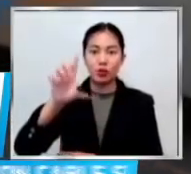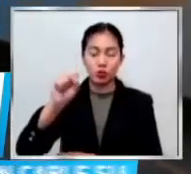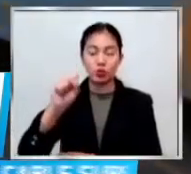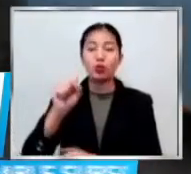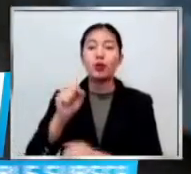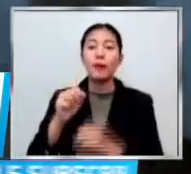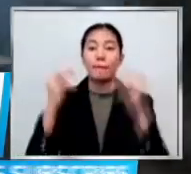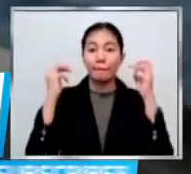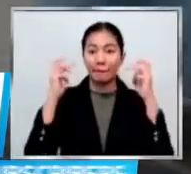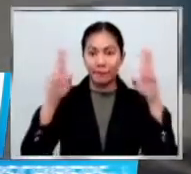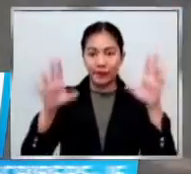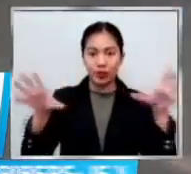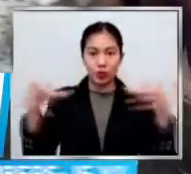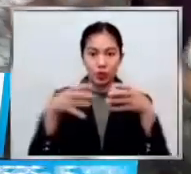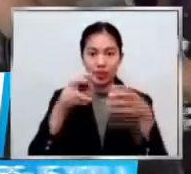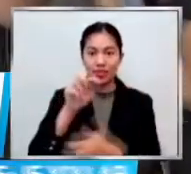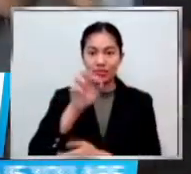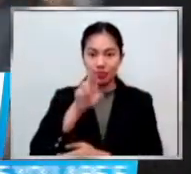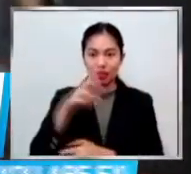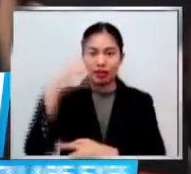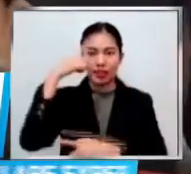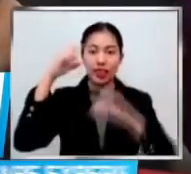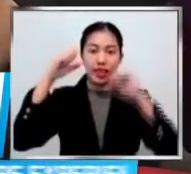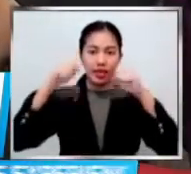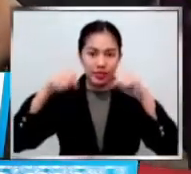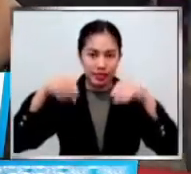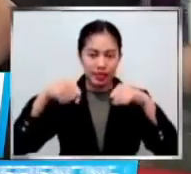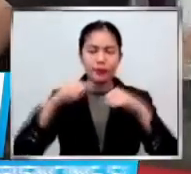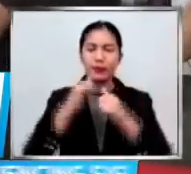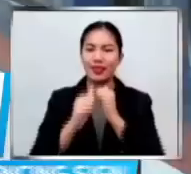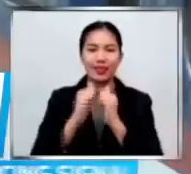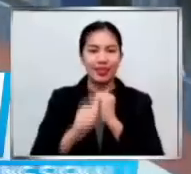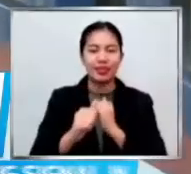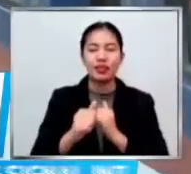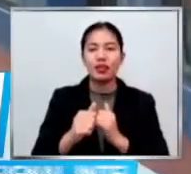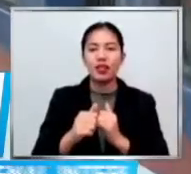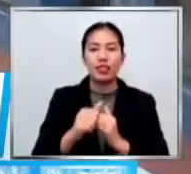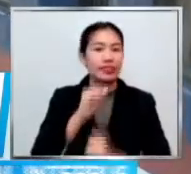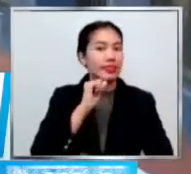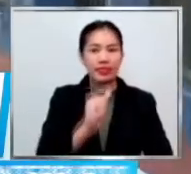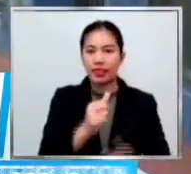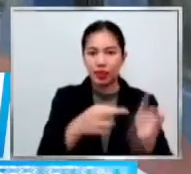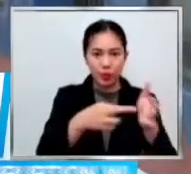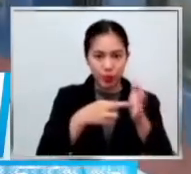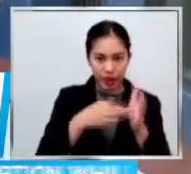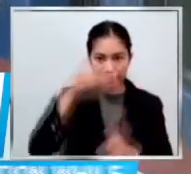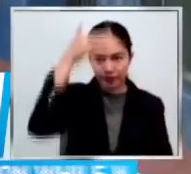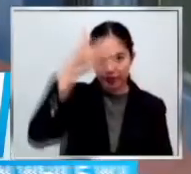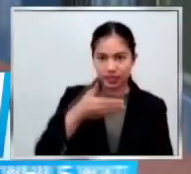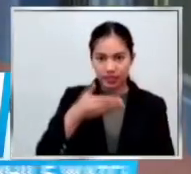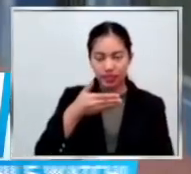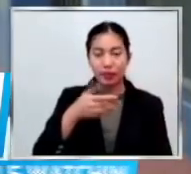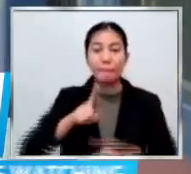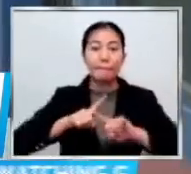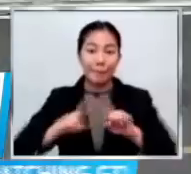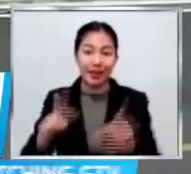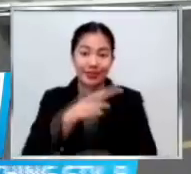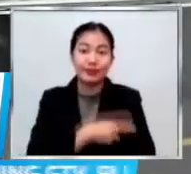shield sa NCR. Pero required pa rin ito sa critical areas gaya ng mga ospital at mga public utility